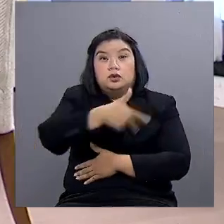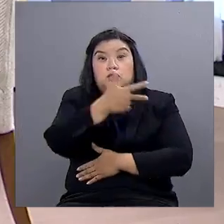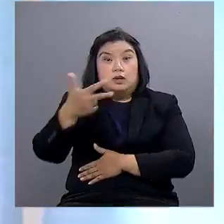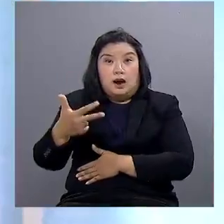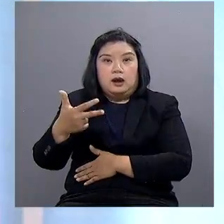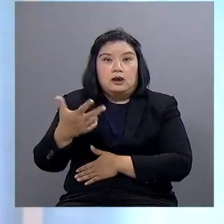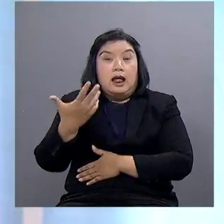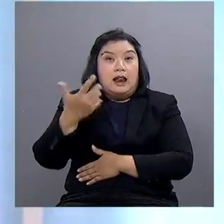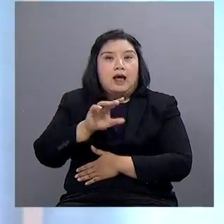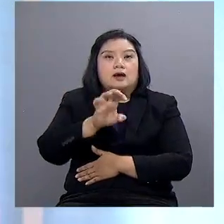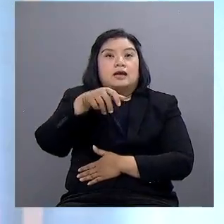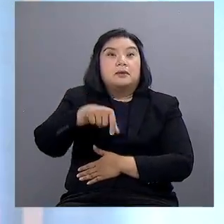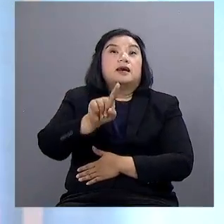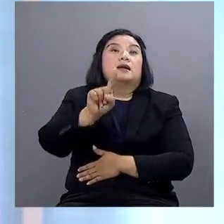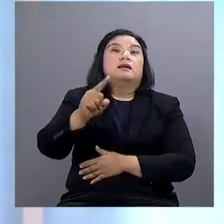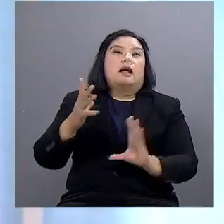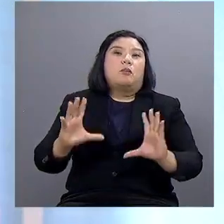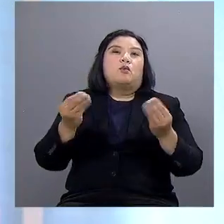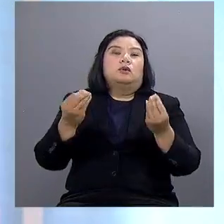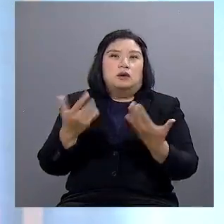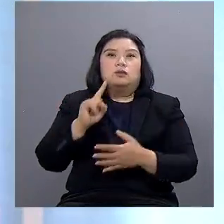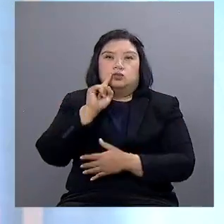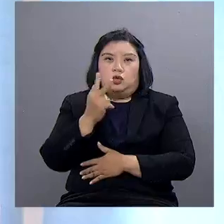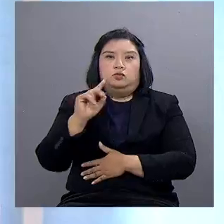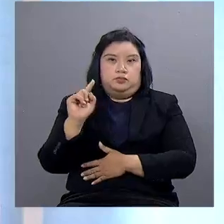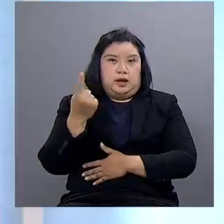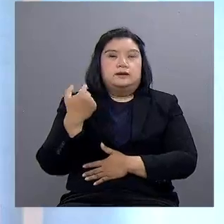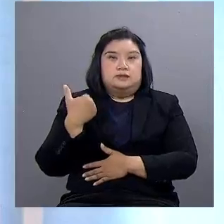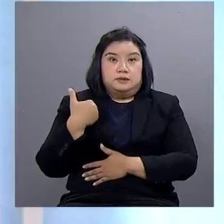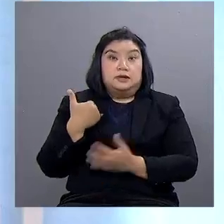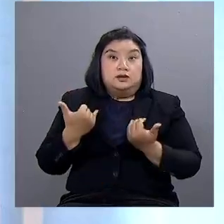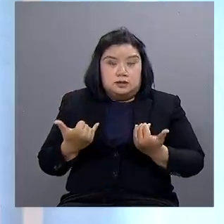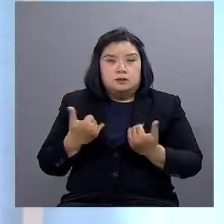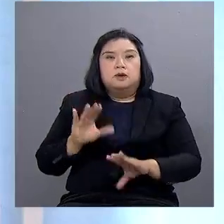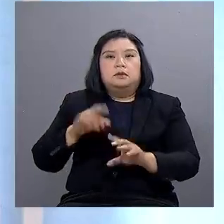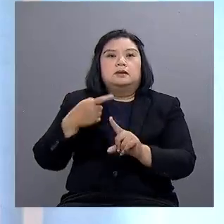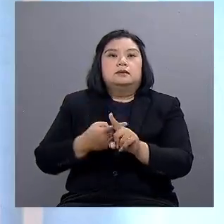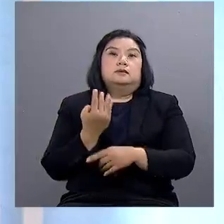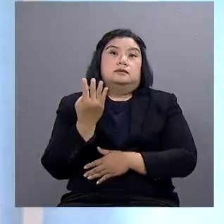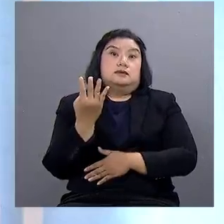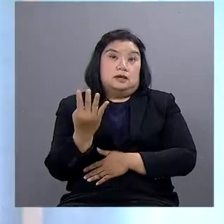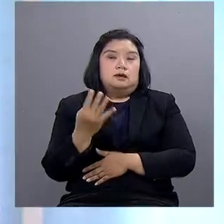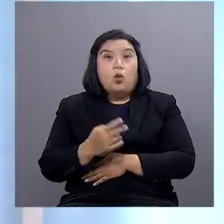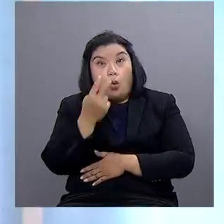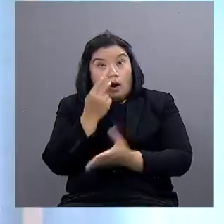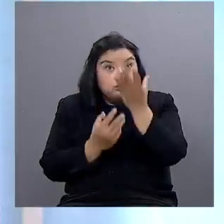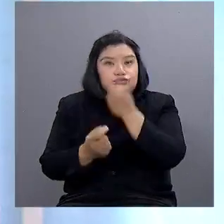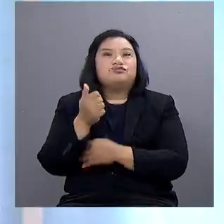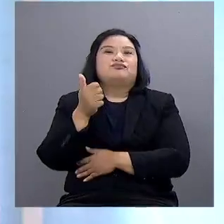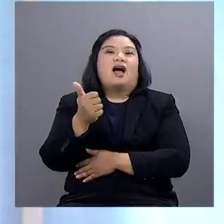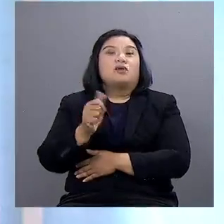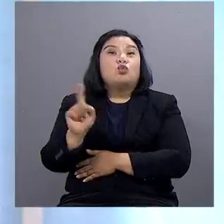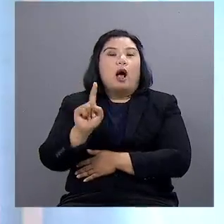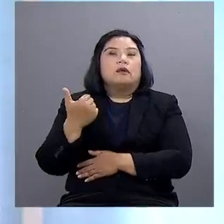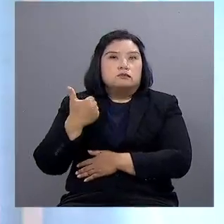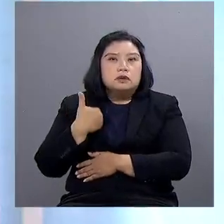นะครับซีซั่นแรกเดี๋ยวซีซั่นใหม่ที่เตรียมจะออนแอร์ก็คือช่วงประมาณเดือนเมษายนคุณผู้ชมติดตามกันได้นะครับเป็นเรื่องราวที่สะท้อนผ่